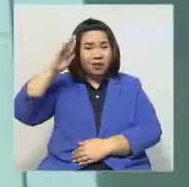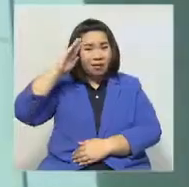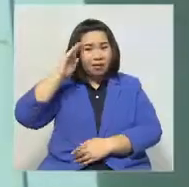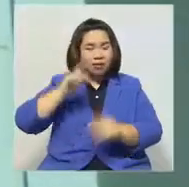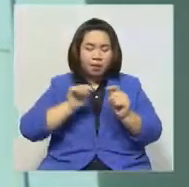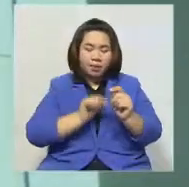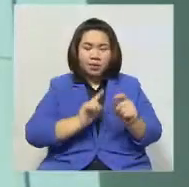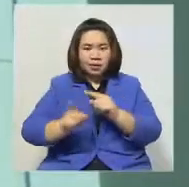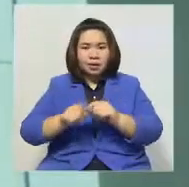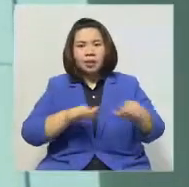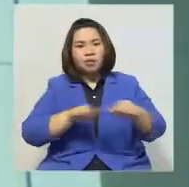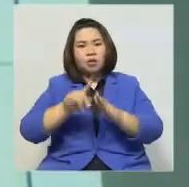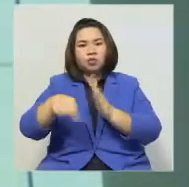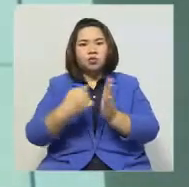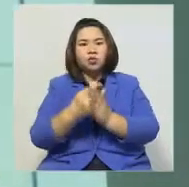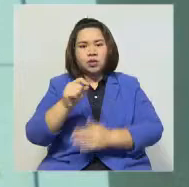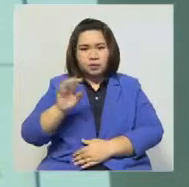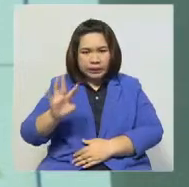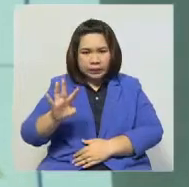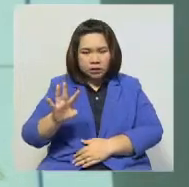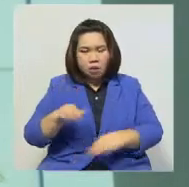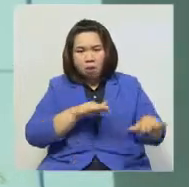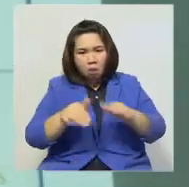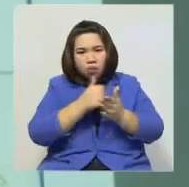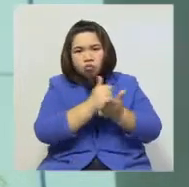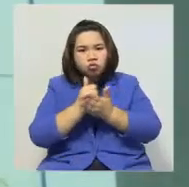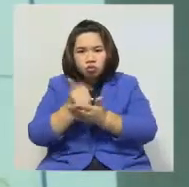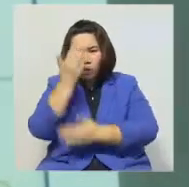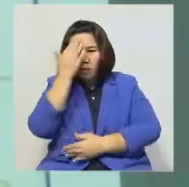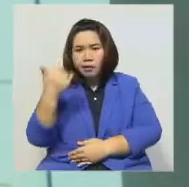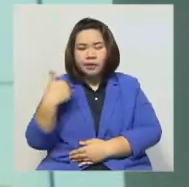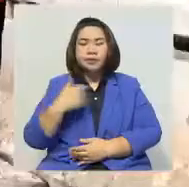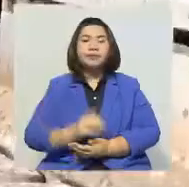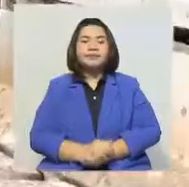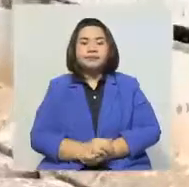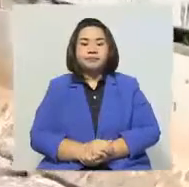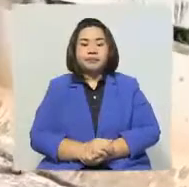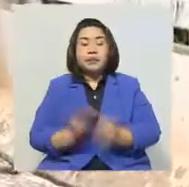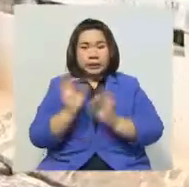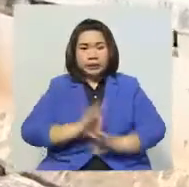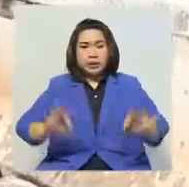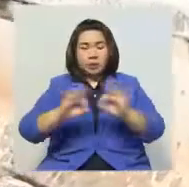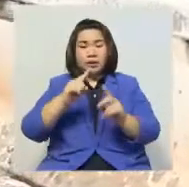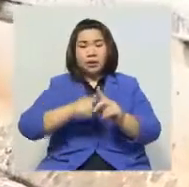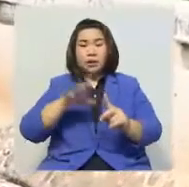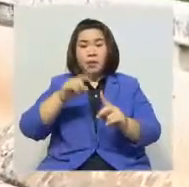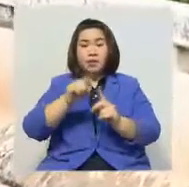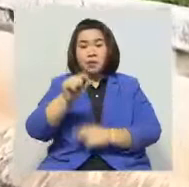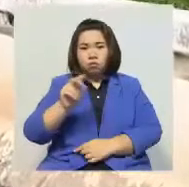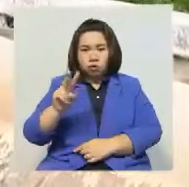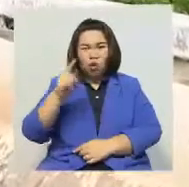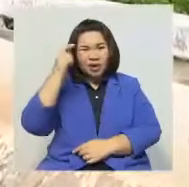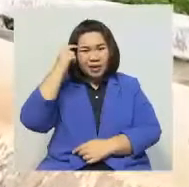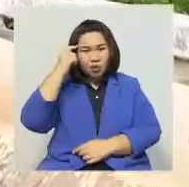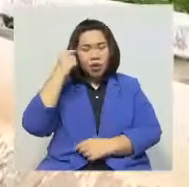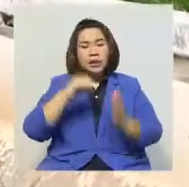ตรียมความพร้อมตลอด24ชั่วโมงเพื่อรับมือกับเหตุการณ์ที่อาจเกิดขึ้นนะครับโดยเฉพาะในวันที่22สิงหาคมนี้คาดว่ามวล